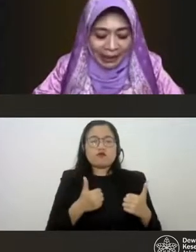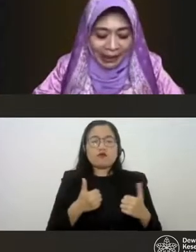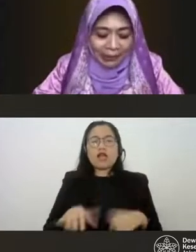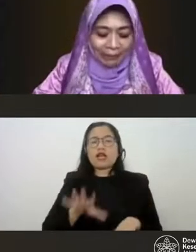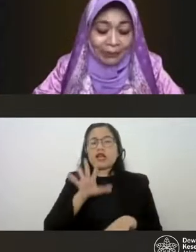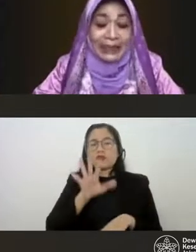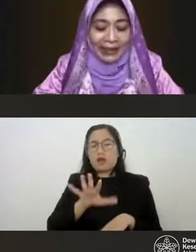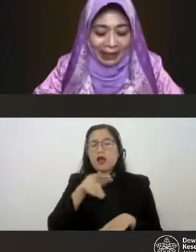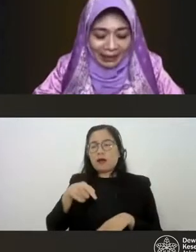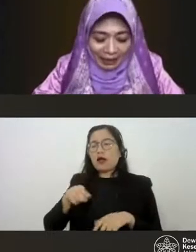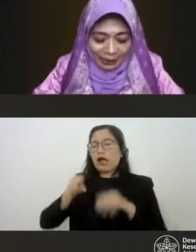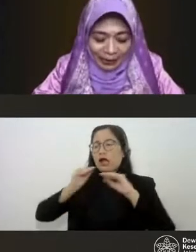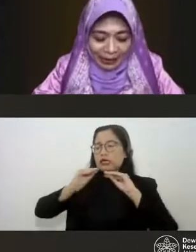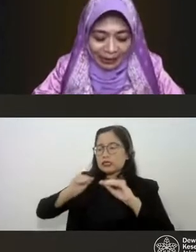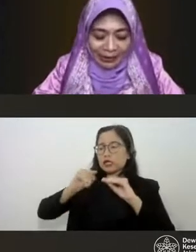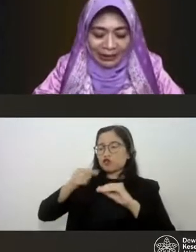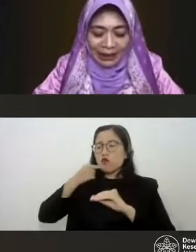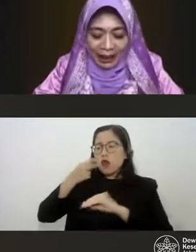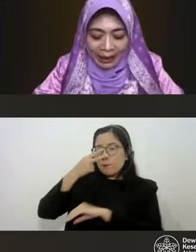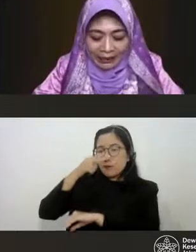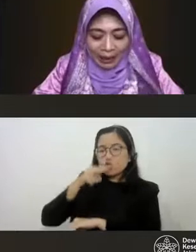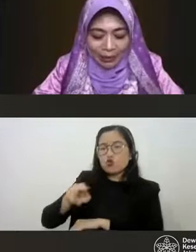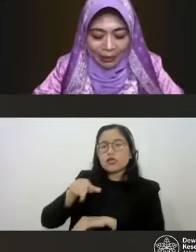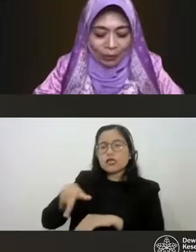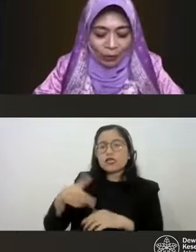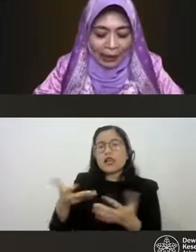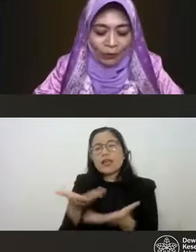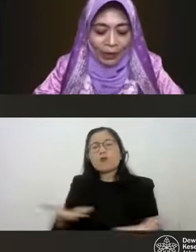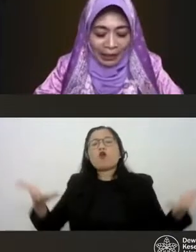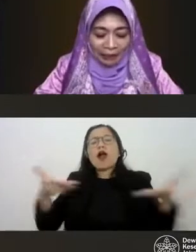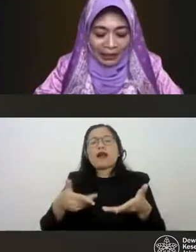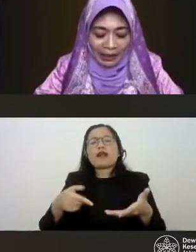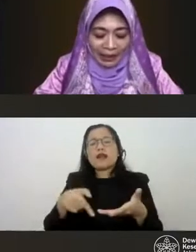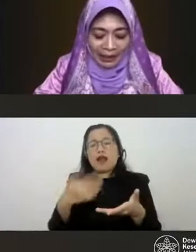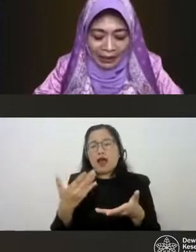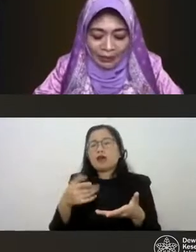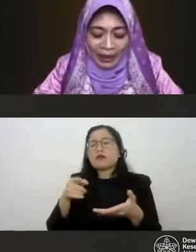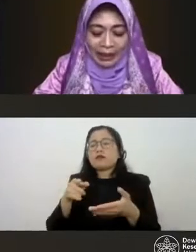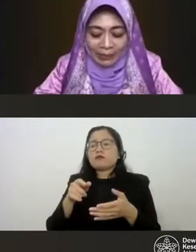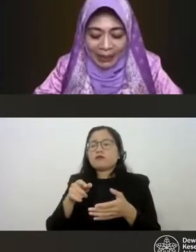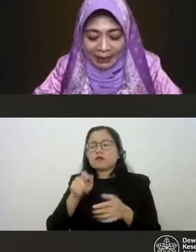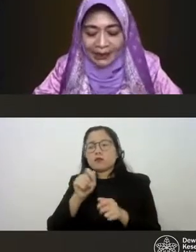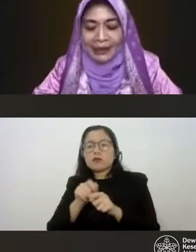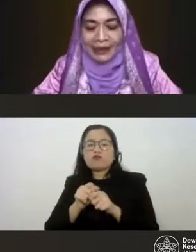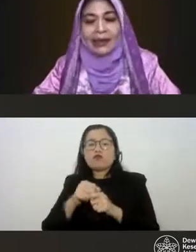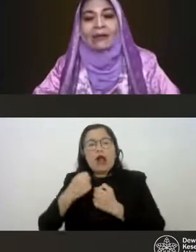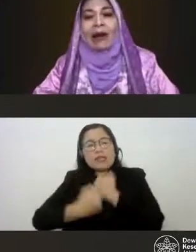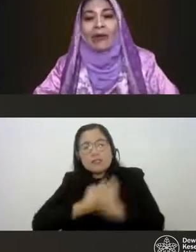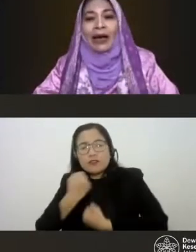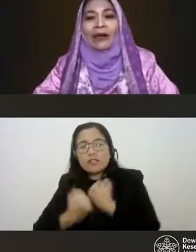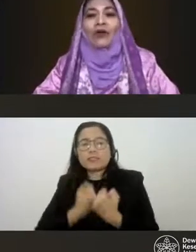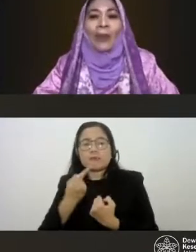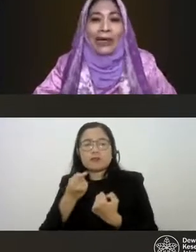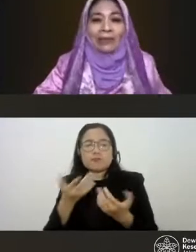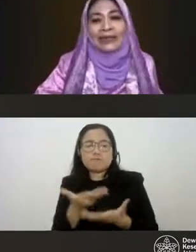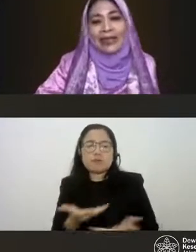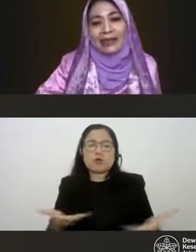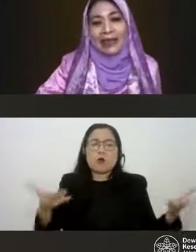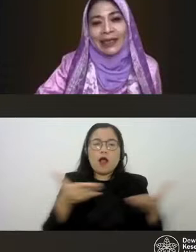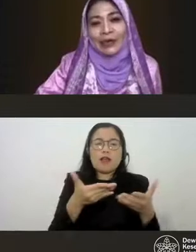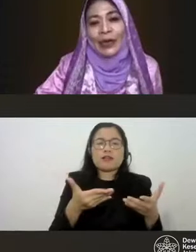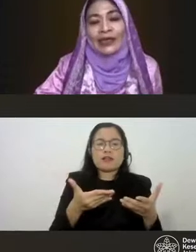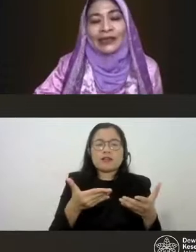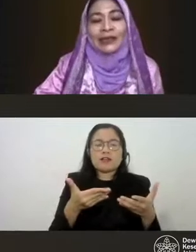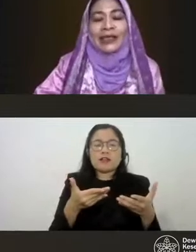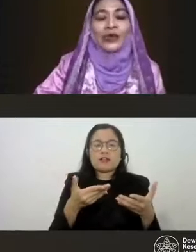kepedulian terhadap pelestarian lingkungan, sehingga aktif melakukan upaya-upaya pelestarian lingkungan dan meyakini bahwa upaya